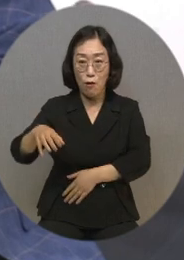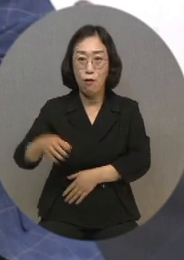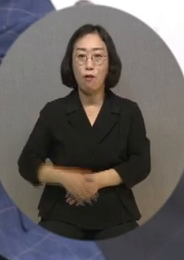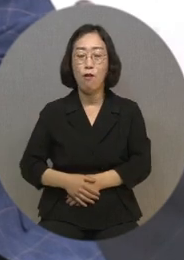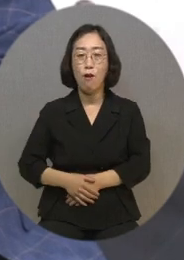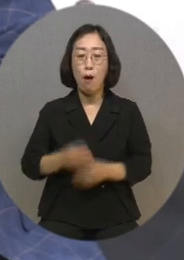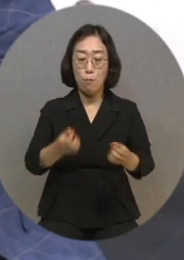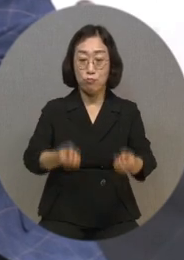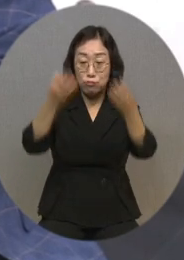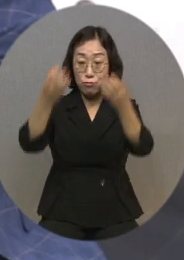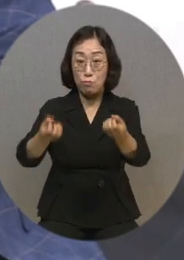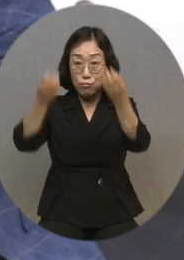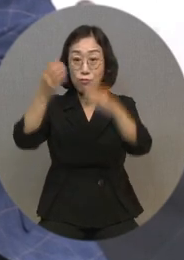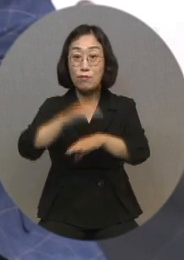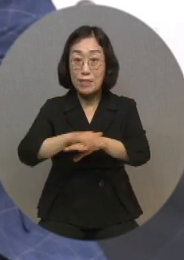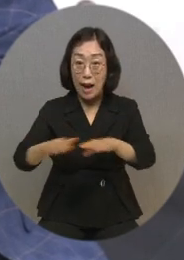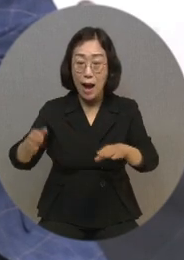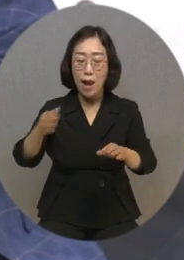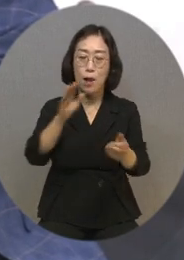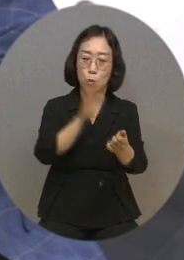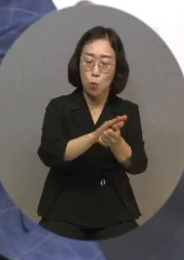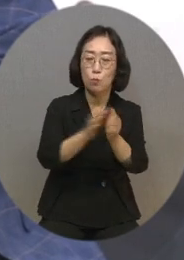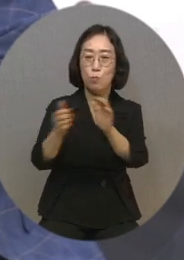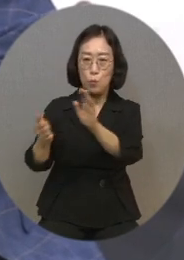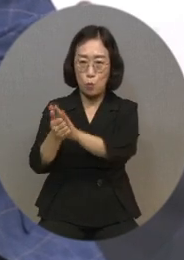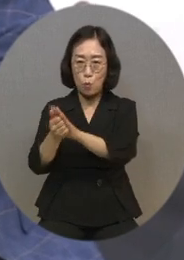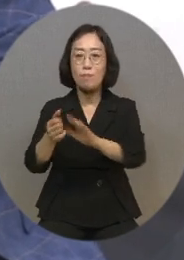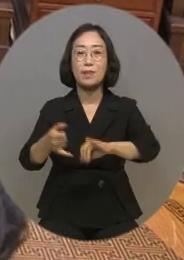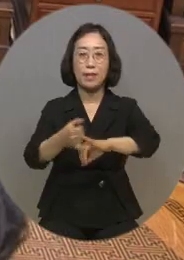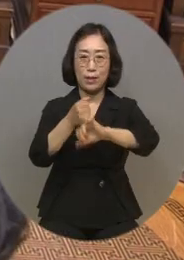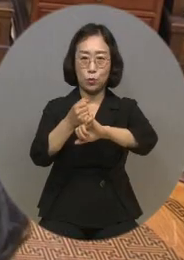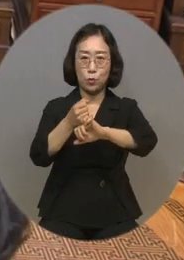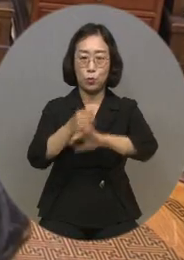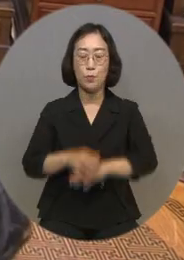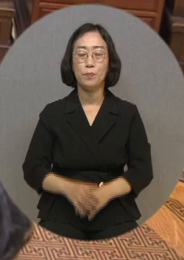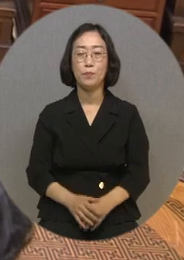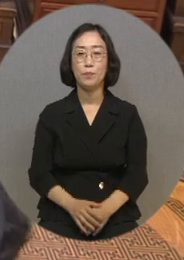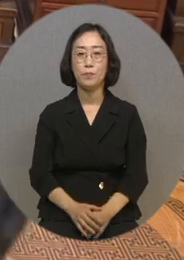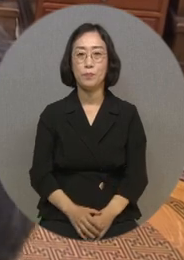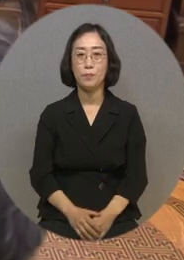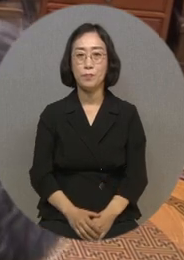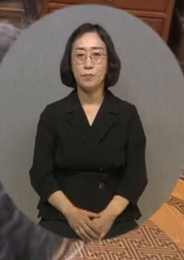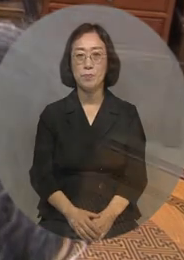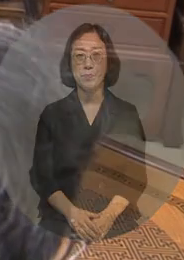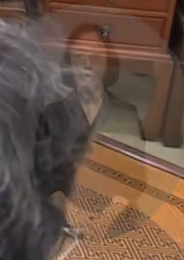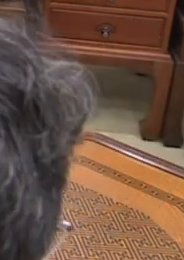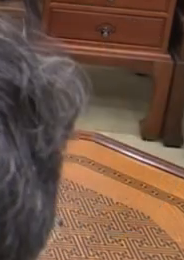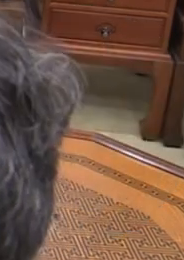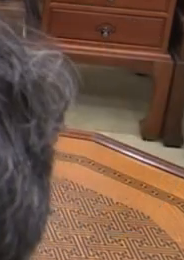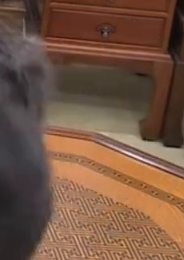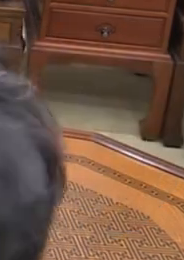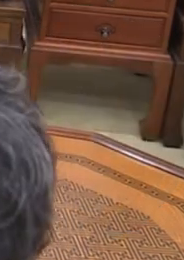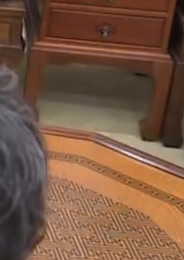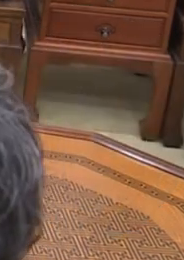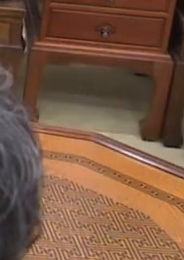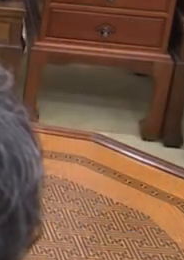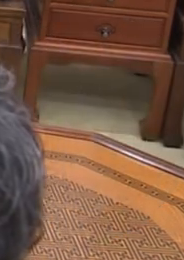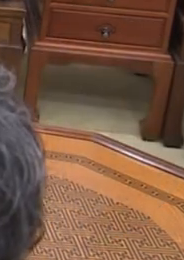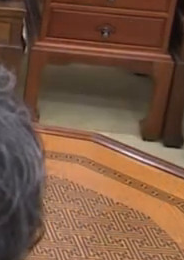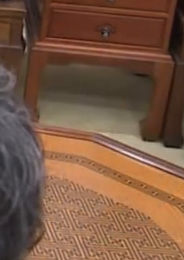행사의 성공 개최를 위한 지원을 약속했습니다. 복지TV 뉴스 이윤희입니다.